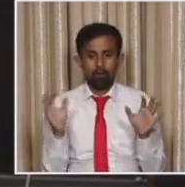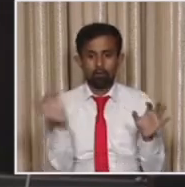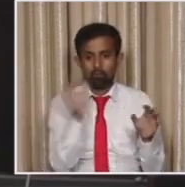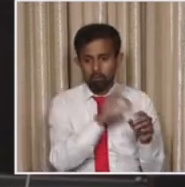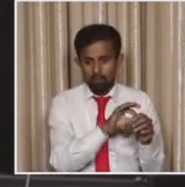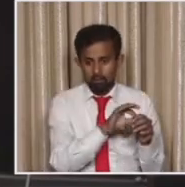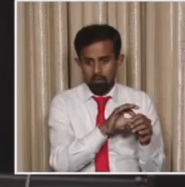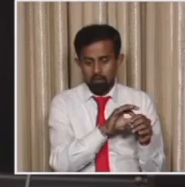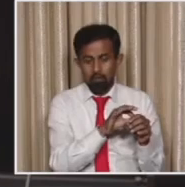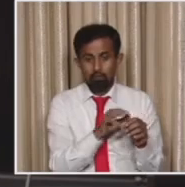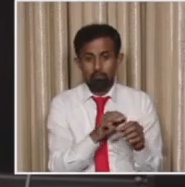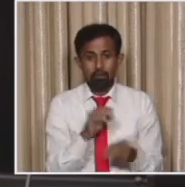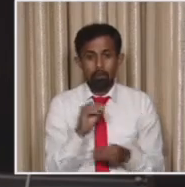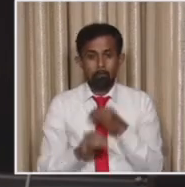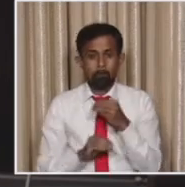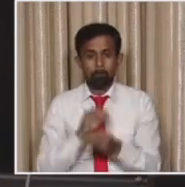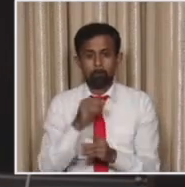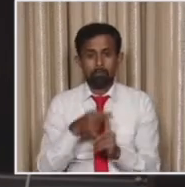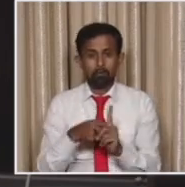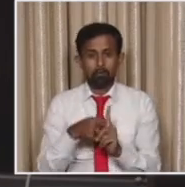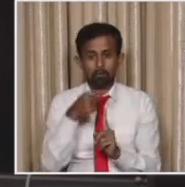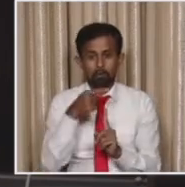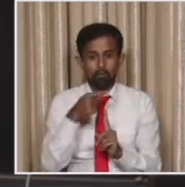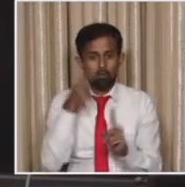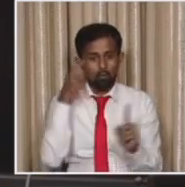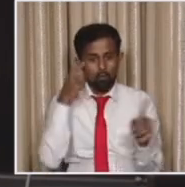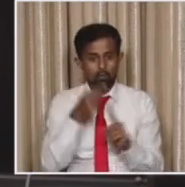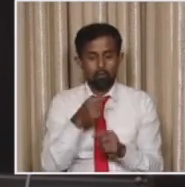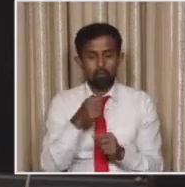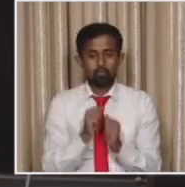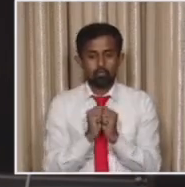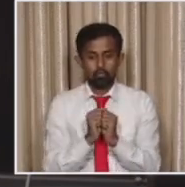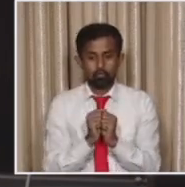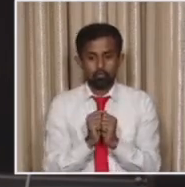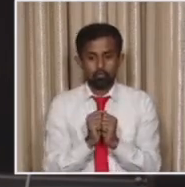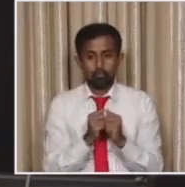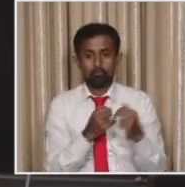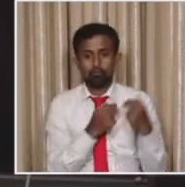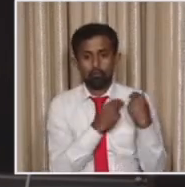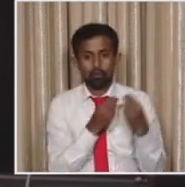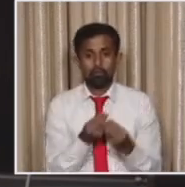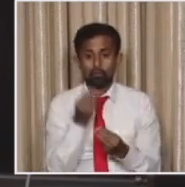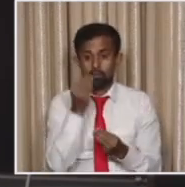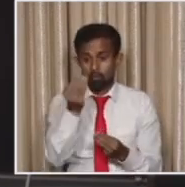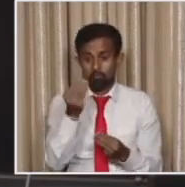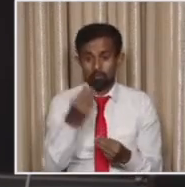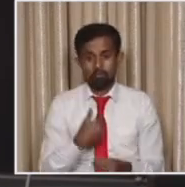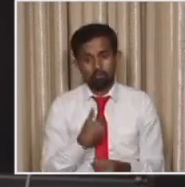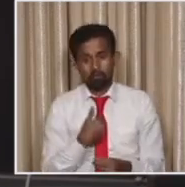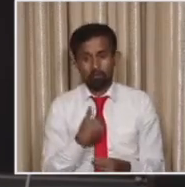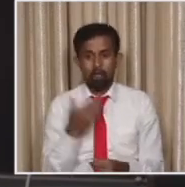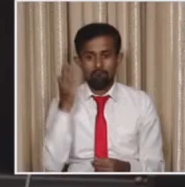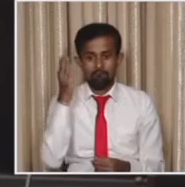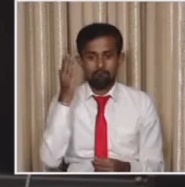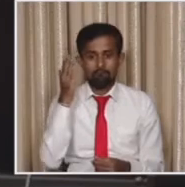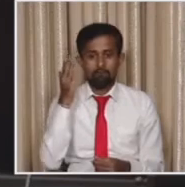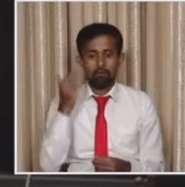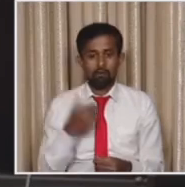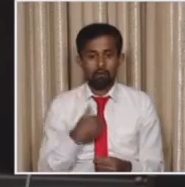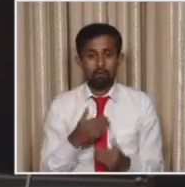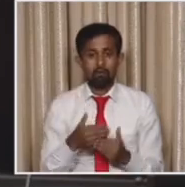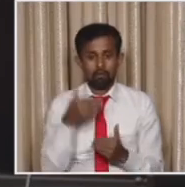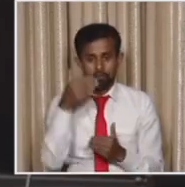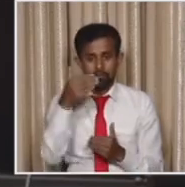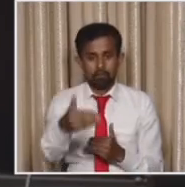කරලා ඒ අයටත් ආයෝජන ප්‍රවර්ධනය කිරීම සඳහා යම් රාජකාරිය පනවනවා නම් ඒ අය උනන්දුවෙන් ඉන්නවා. ඒ දේ අපි